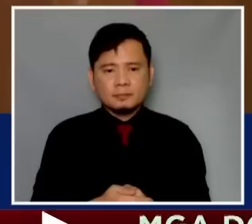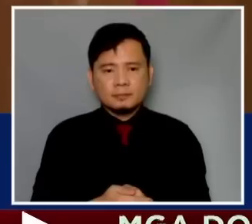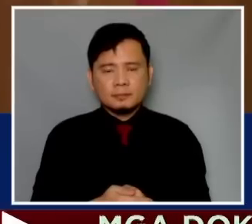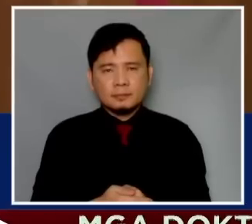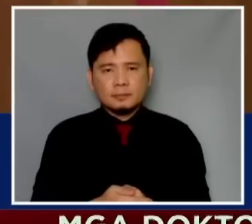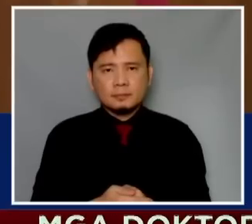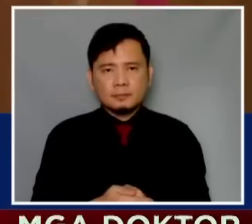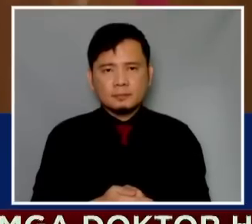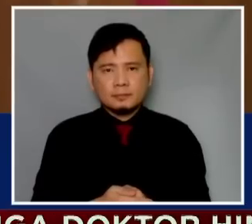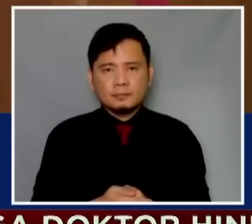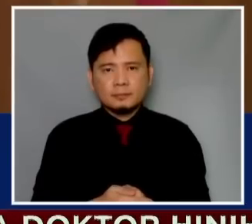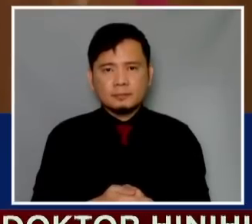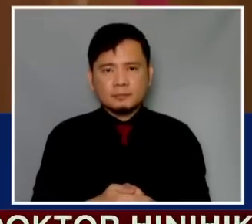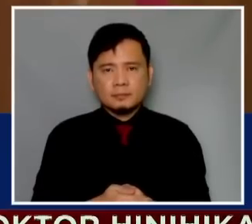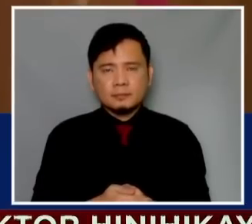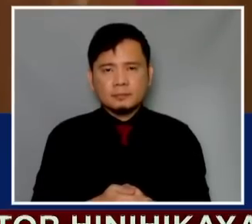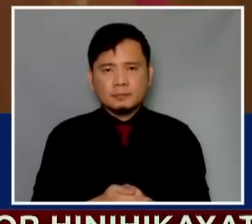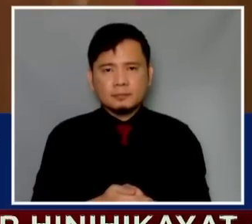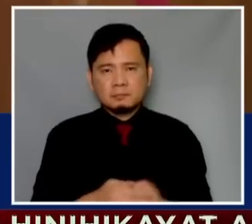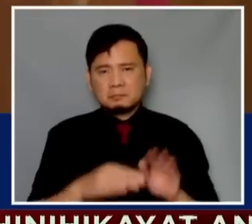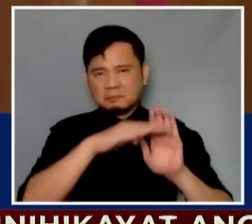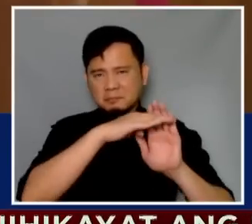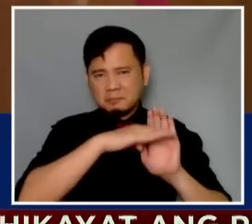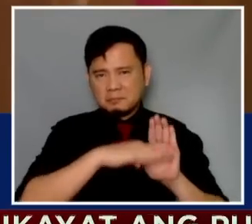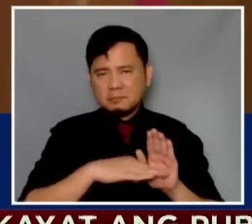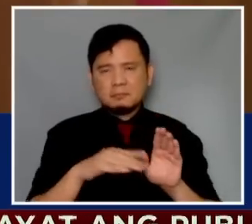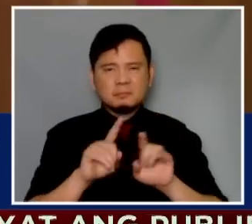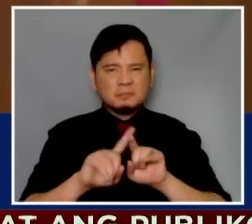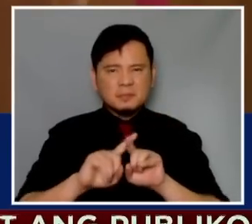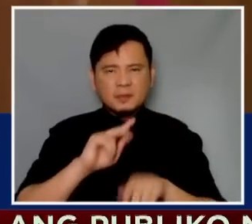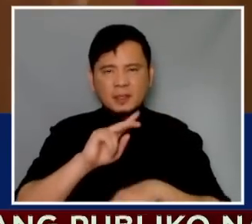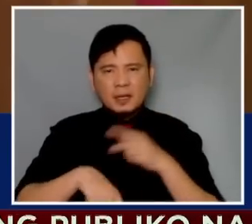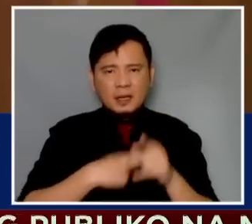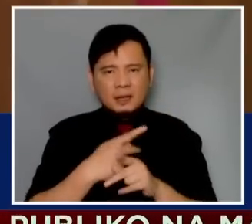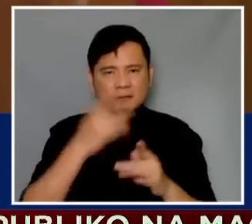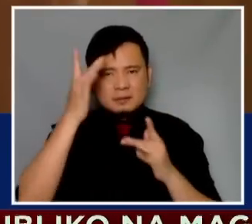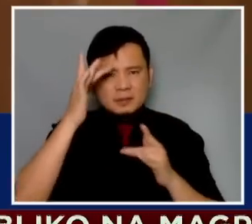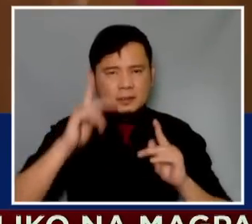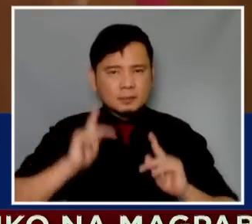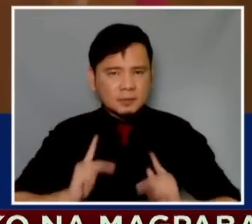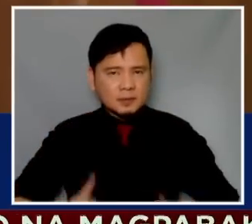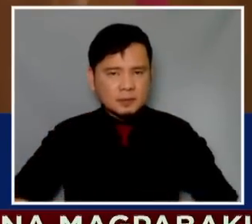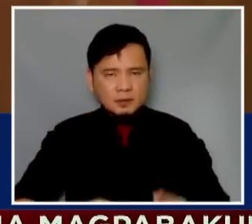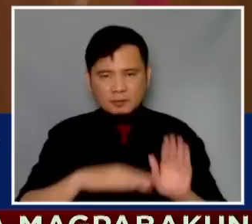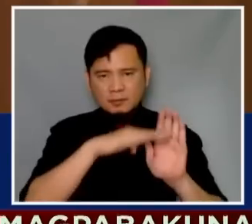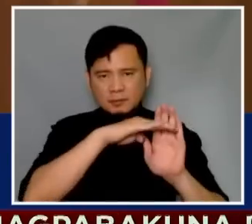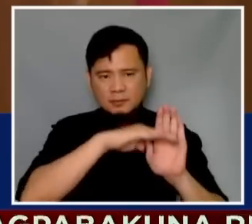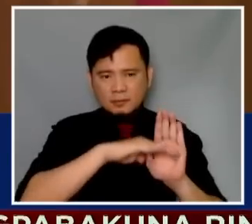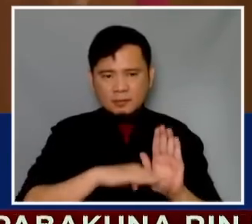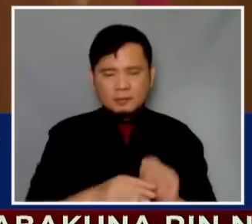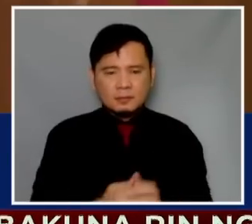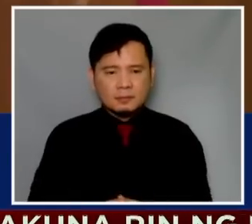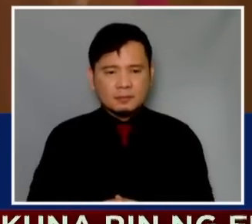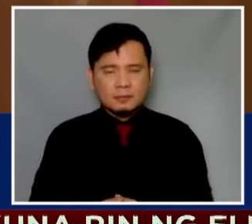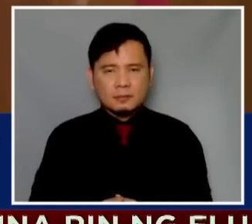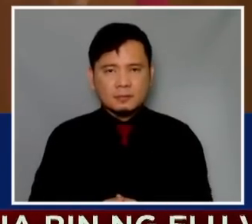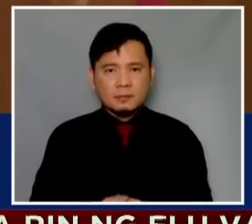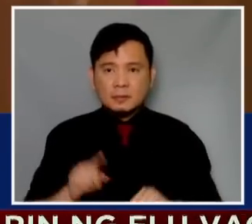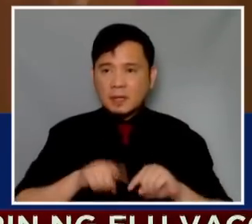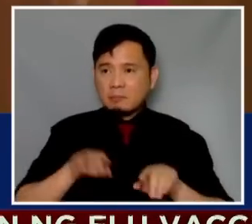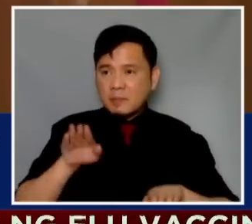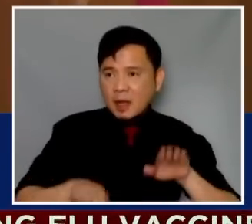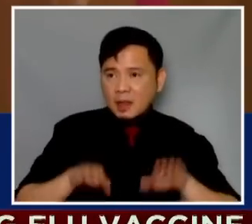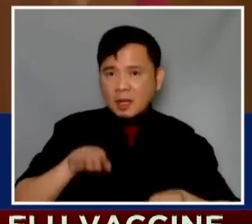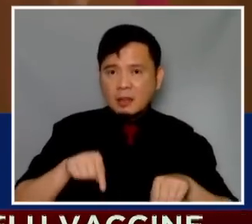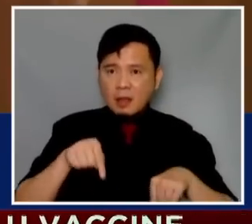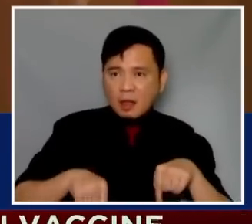tremors, weaknesses or spasticity, which restricts the effective filling out of forms and ballots, are now